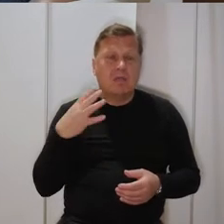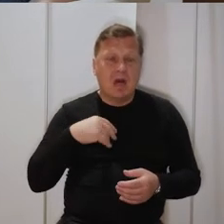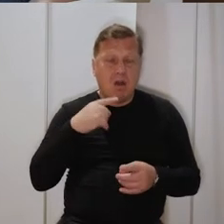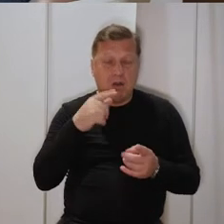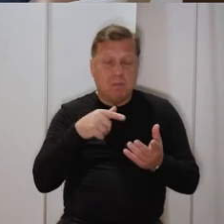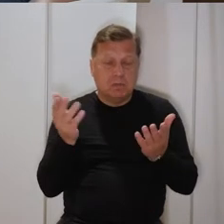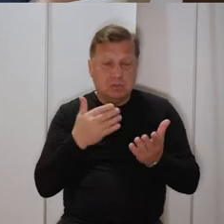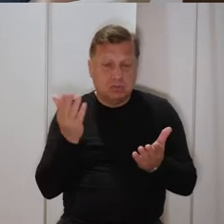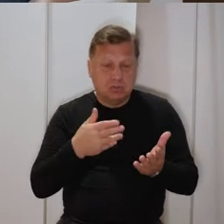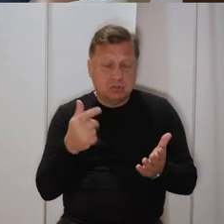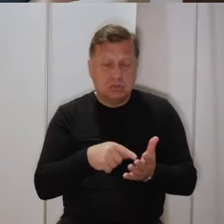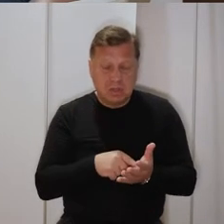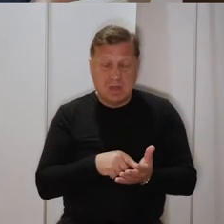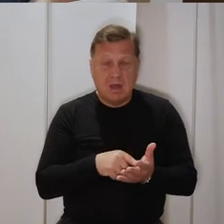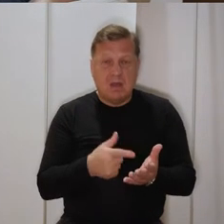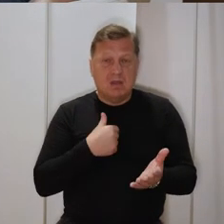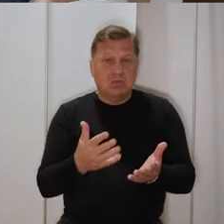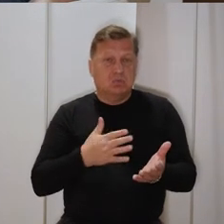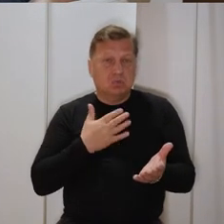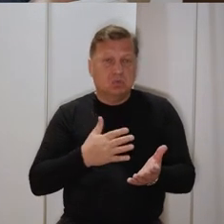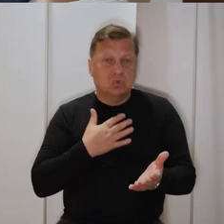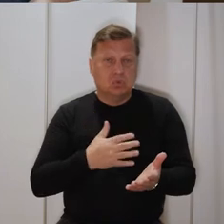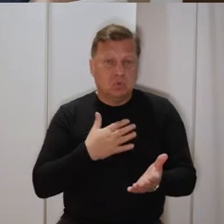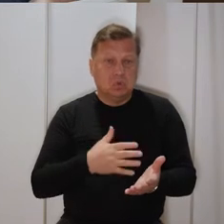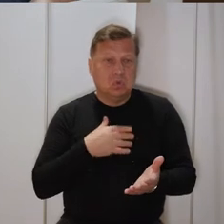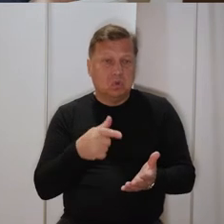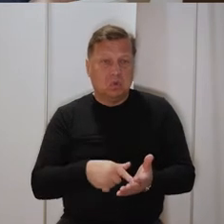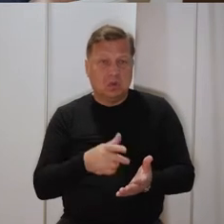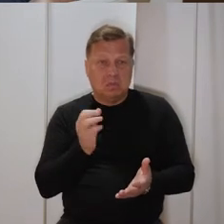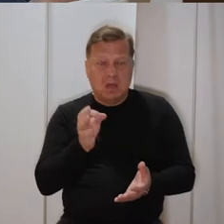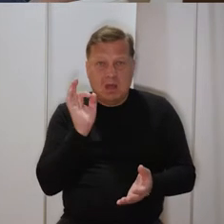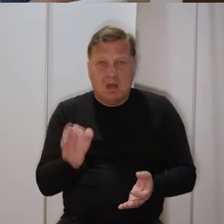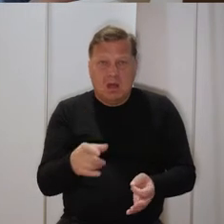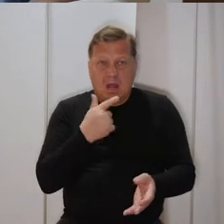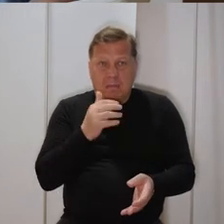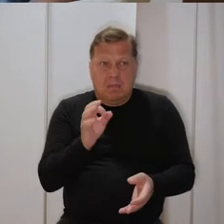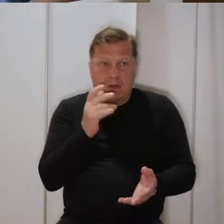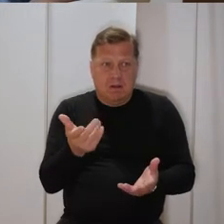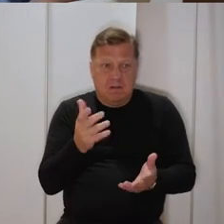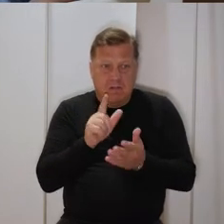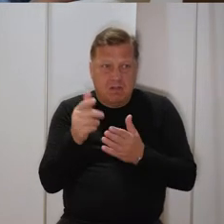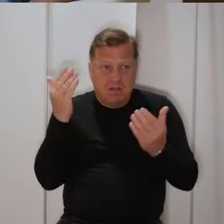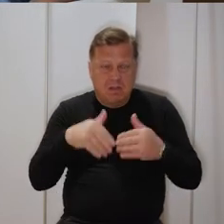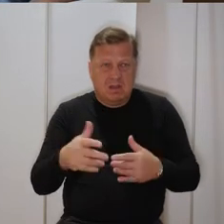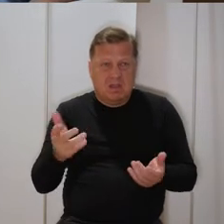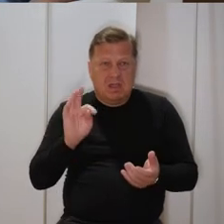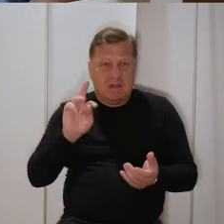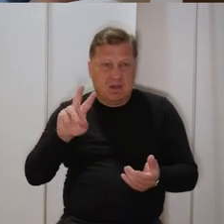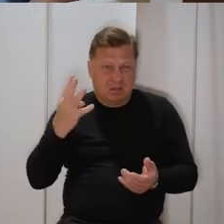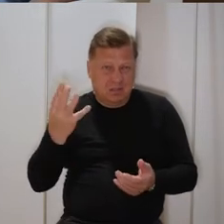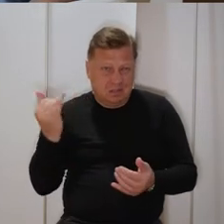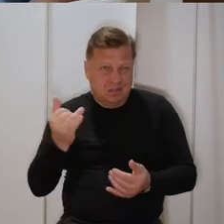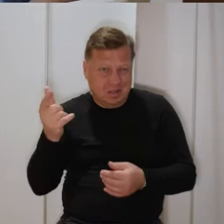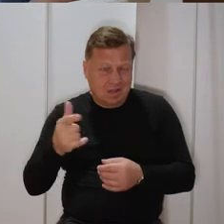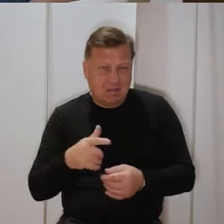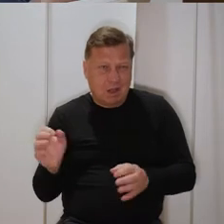nie czytałam takich ciarek żenady, po prostu czułam się, jakbym natrafiła na jakiś porno, zupełnie przypadek, po północy, które leci w TV4, jest